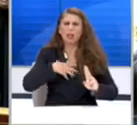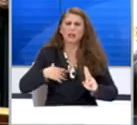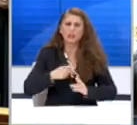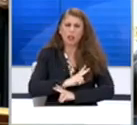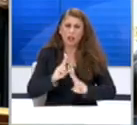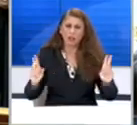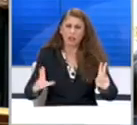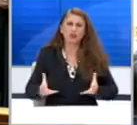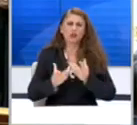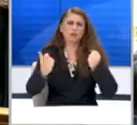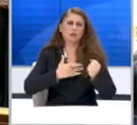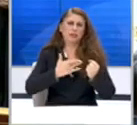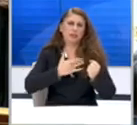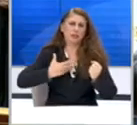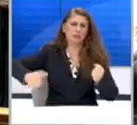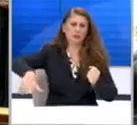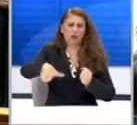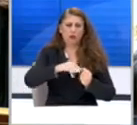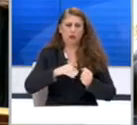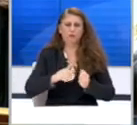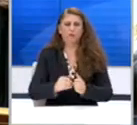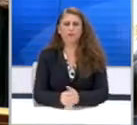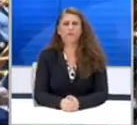αγαθέτας ψυχάς ημών.